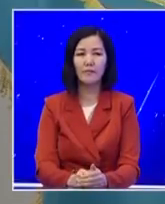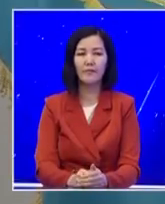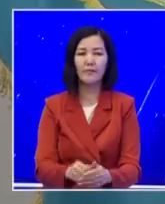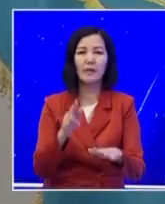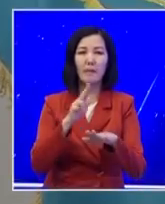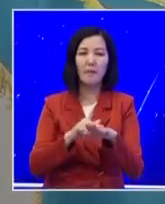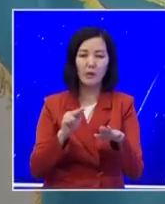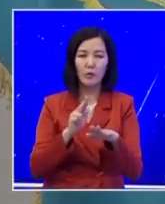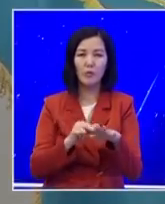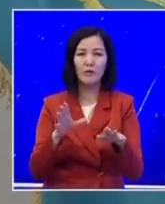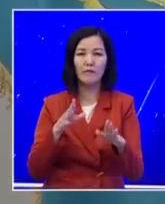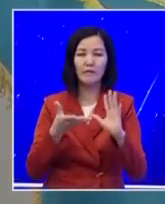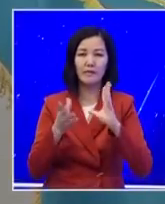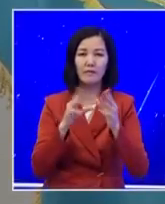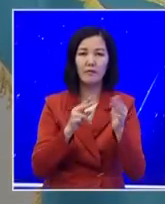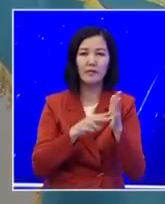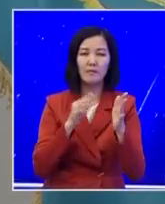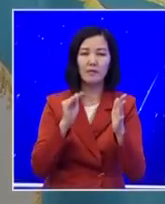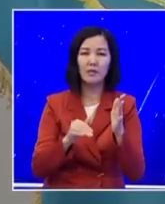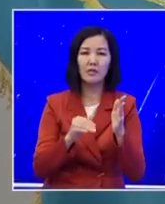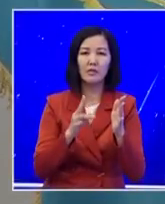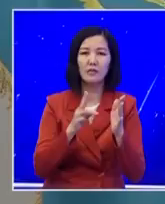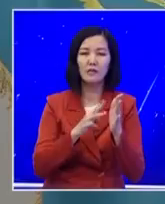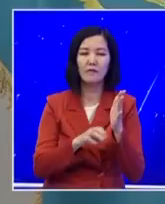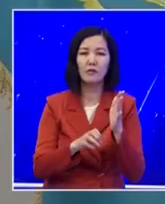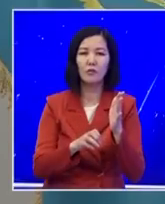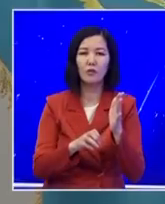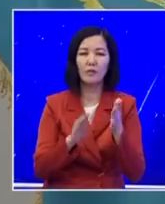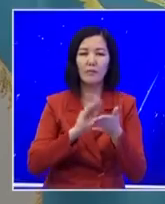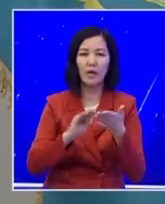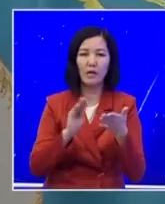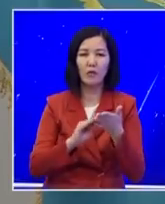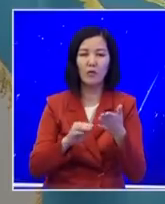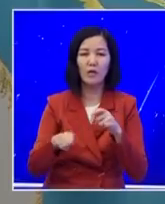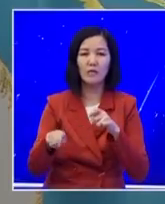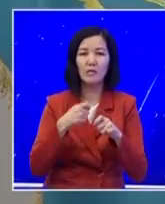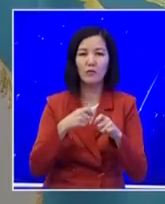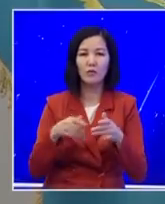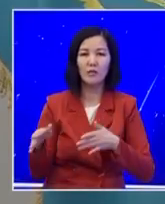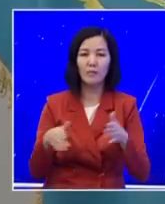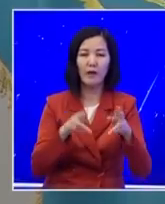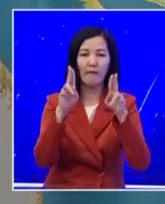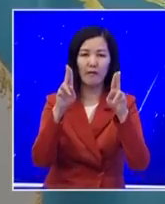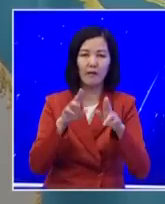Сотрудниками патрульной полиции составлено 7937 административных протоколов. Из них за нарушение правил дорожного движения